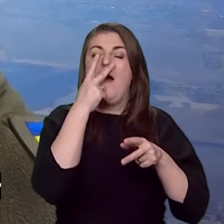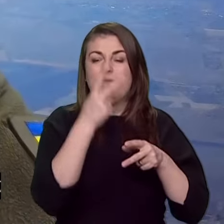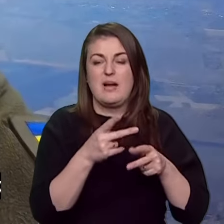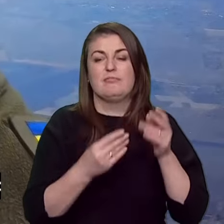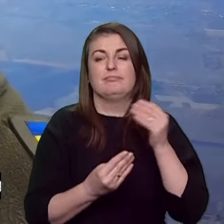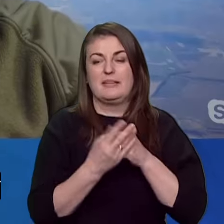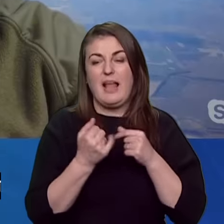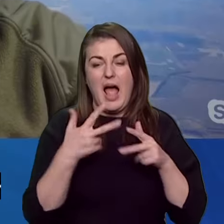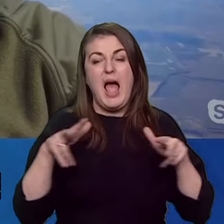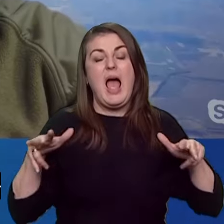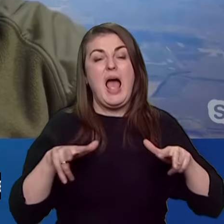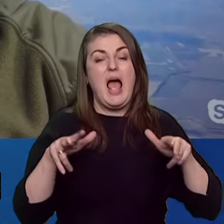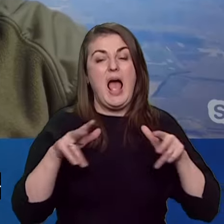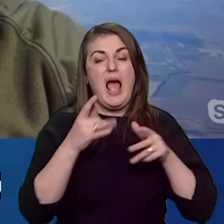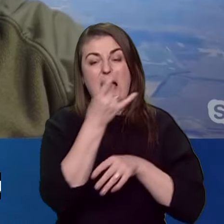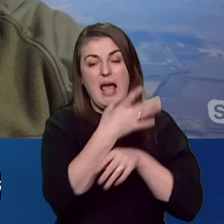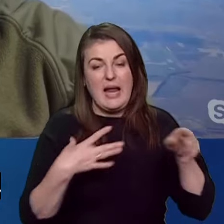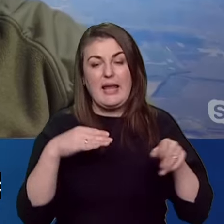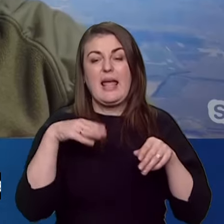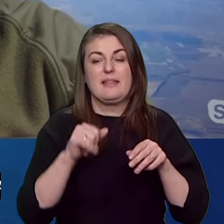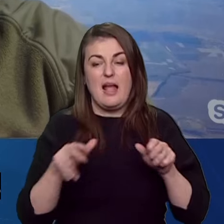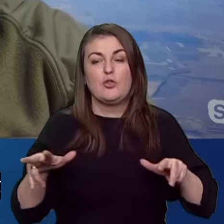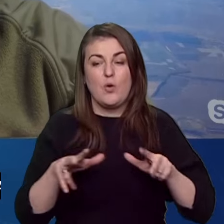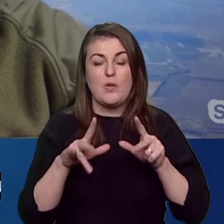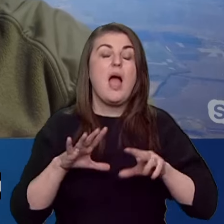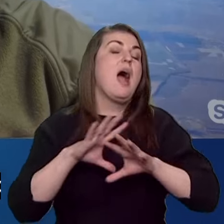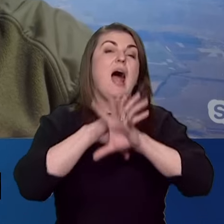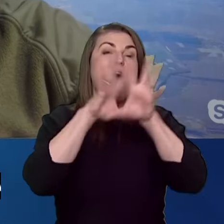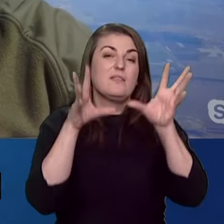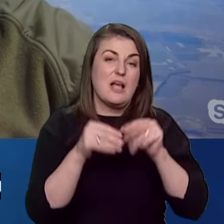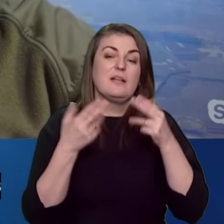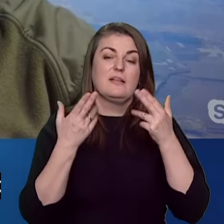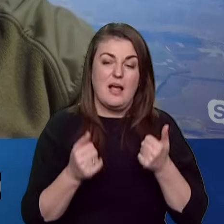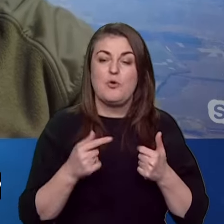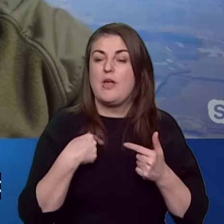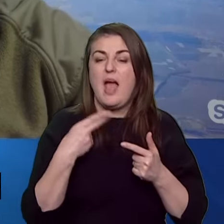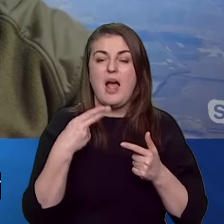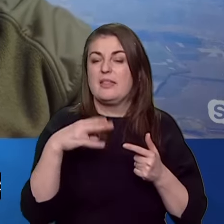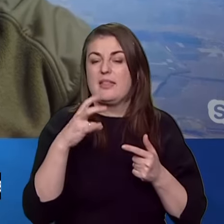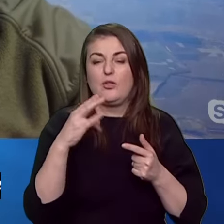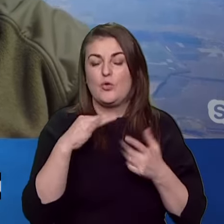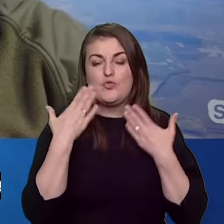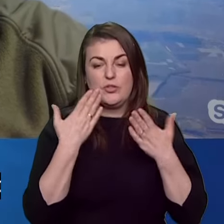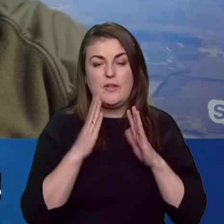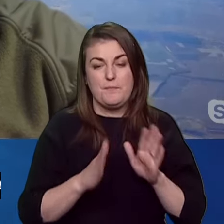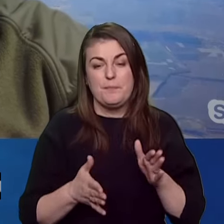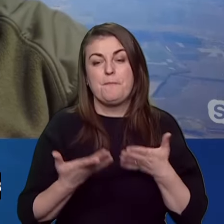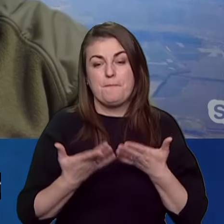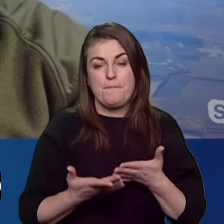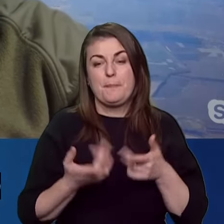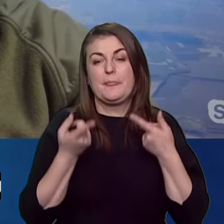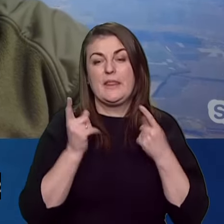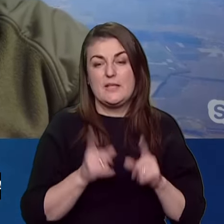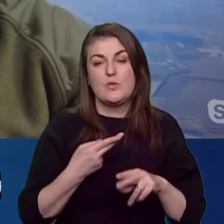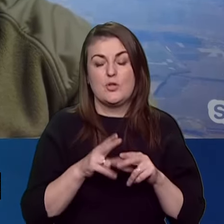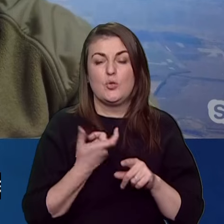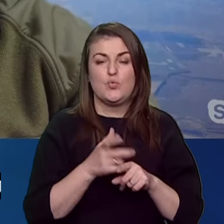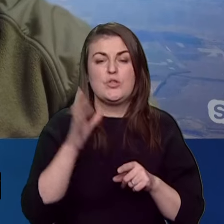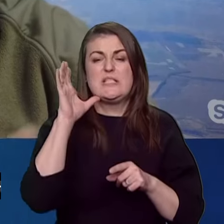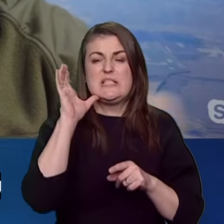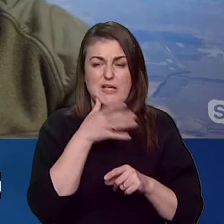заставку. Ракети та дрони, так. В загальному так, оце вже так. Дійсно, я просто не дочитав. Ось, тому дійсно це